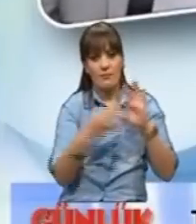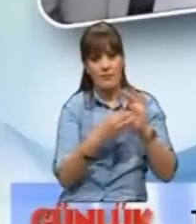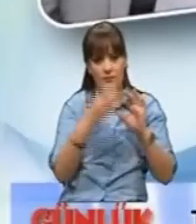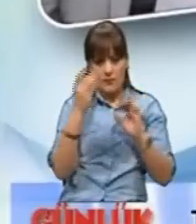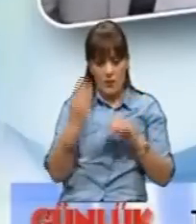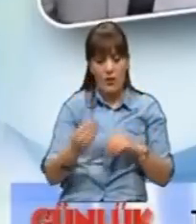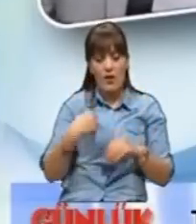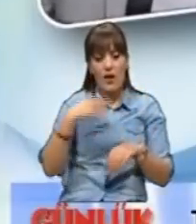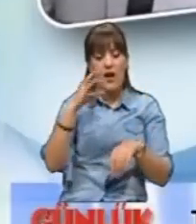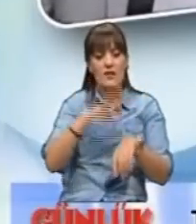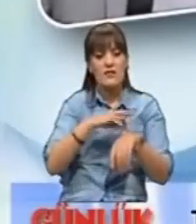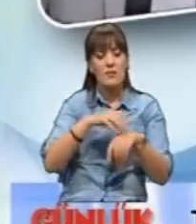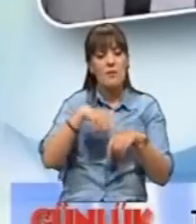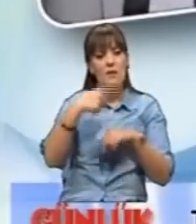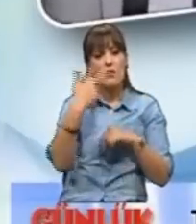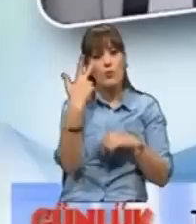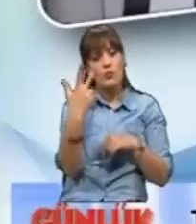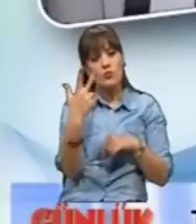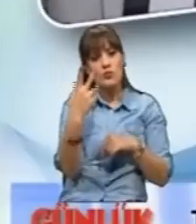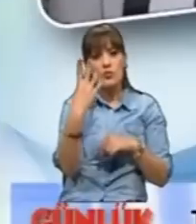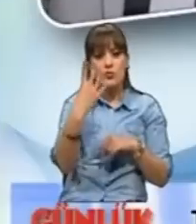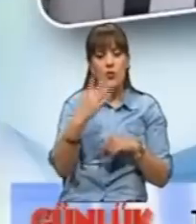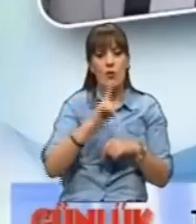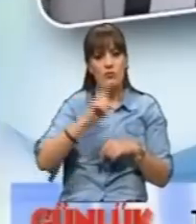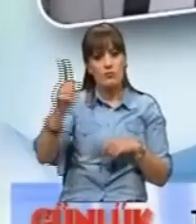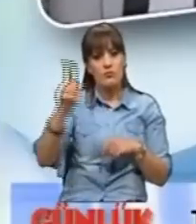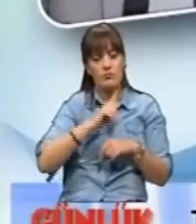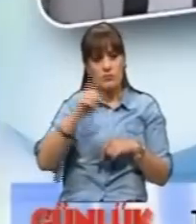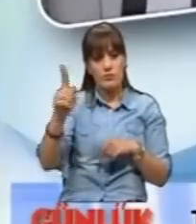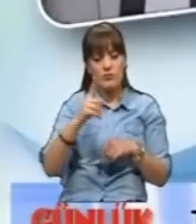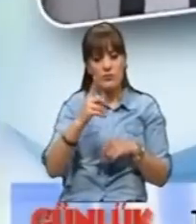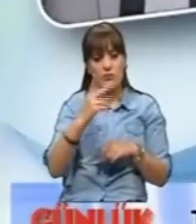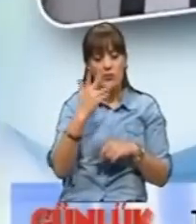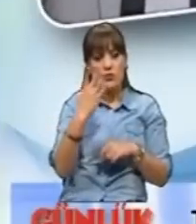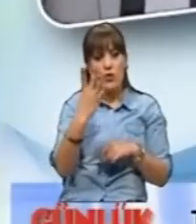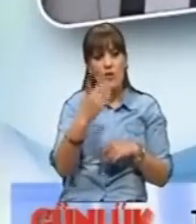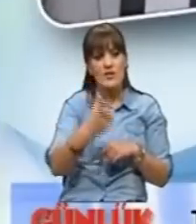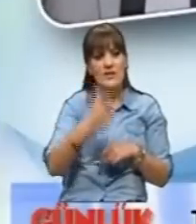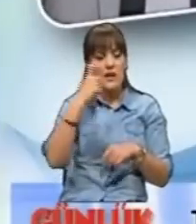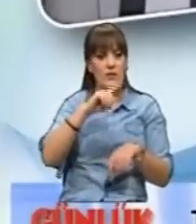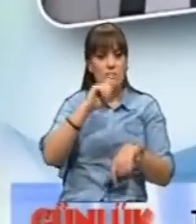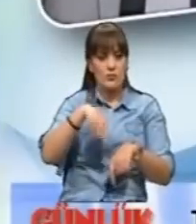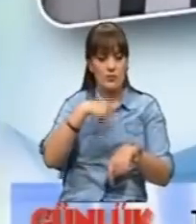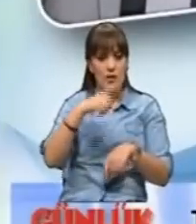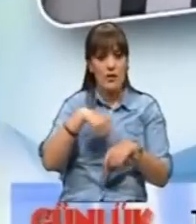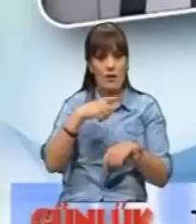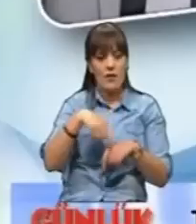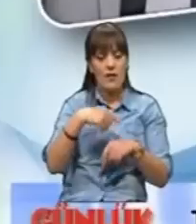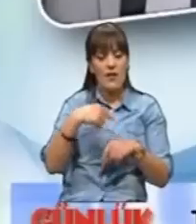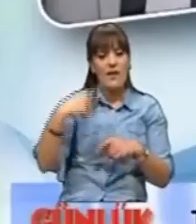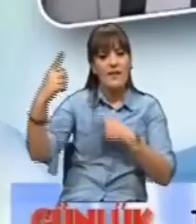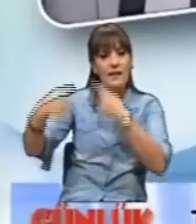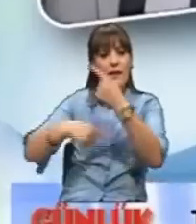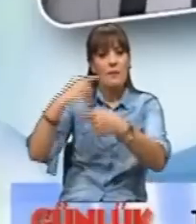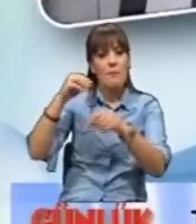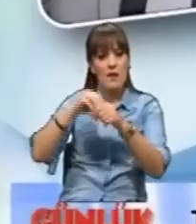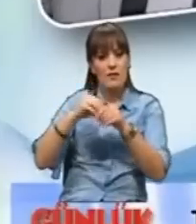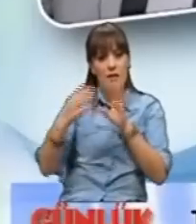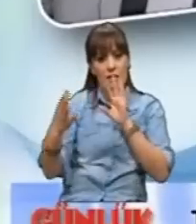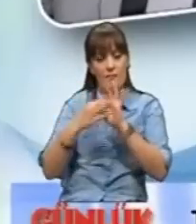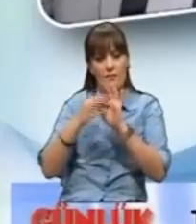Evet. Hasta haftada 3-4 seans, 4 saat süreyle diyaliz makinesinde